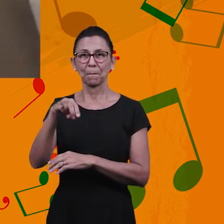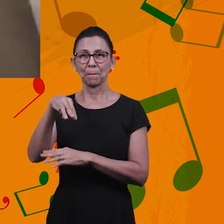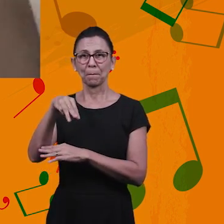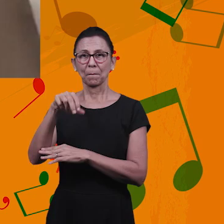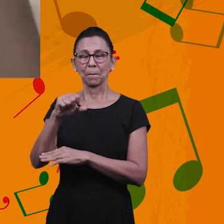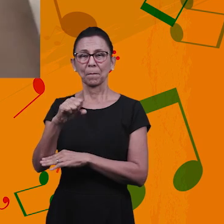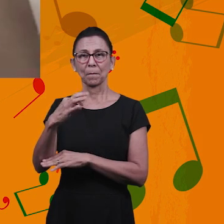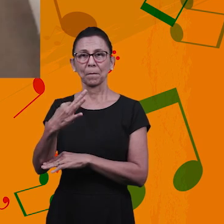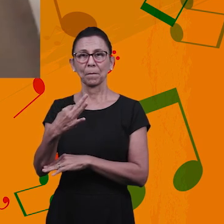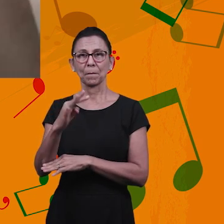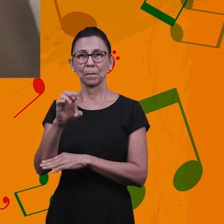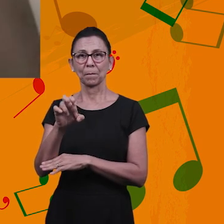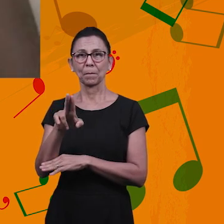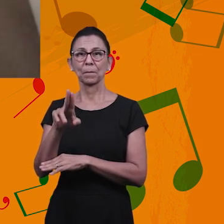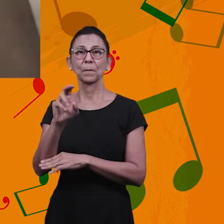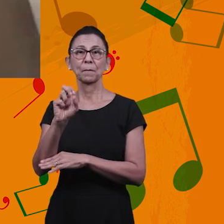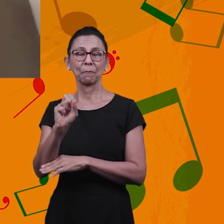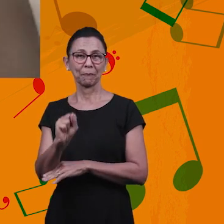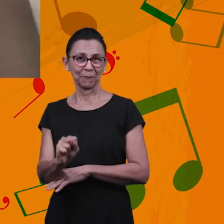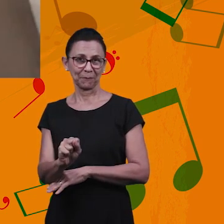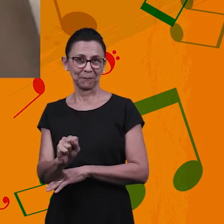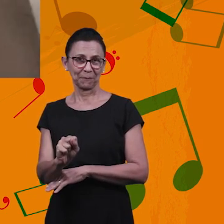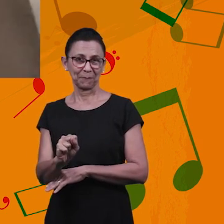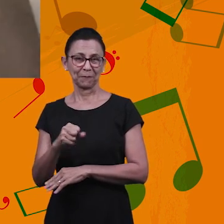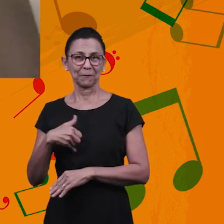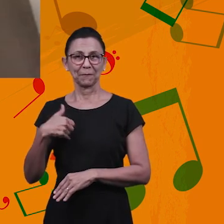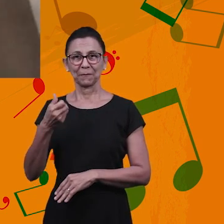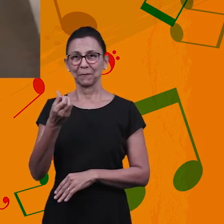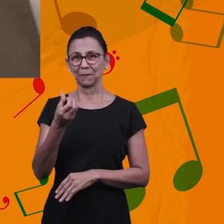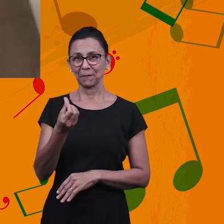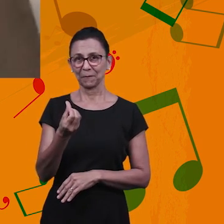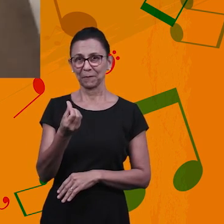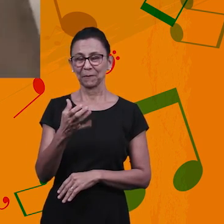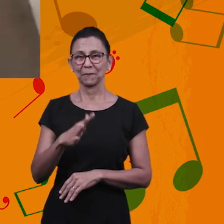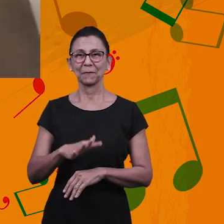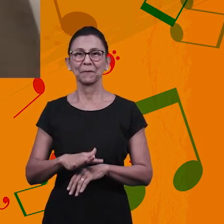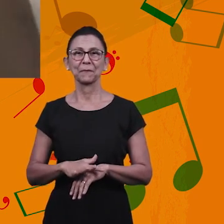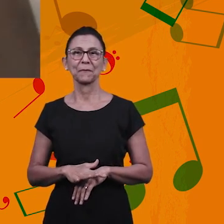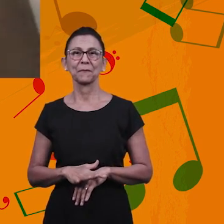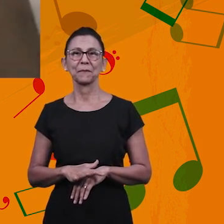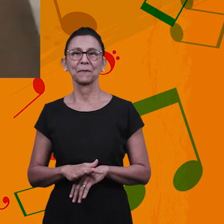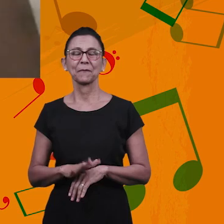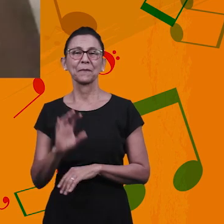Mateus, a 6 ans, de Santa Maria, Rio Grande do Sul.